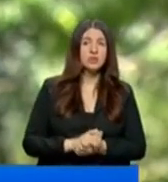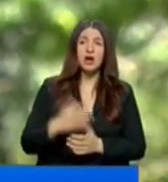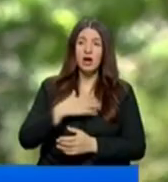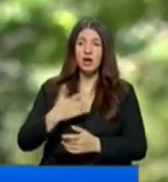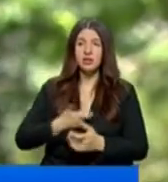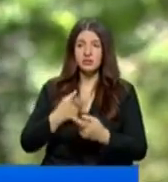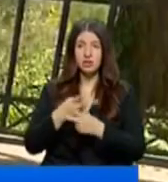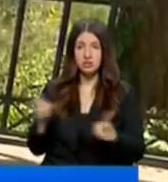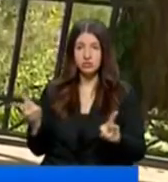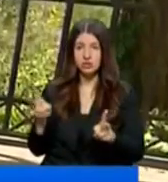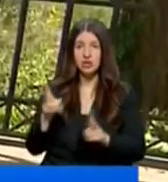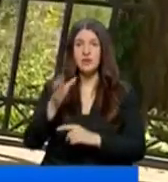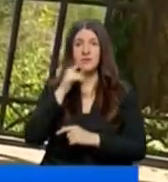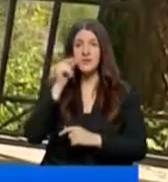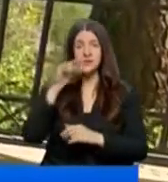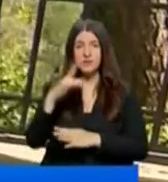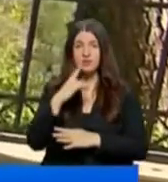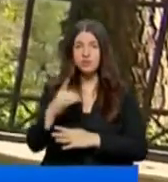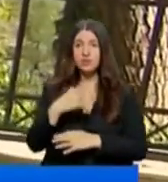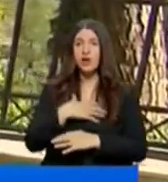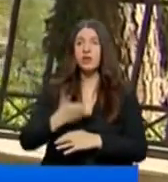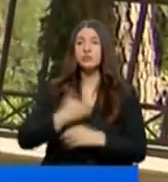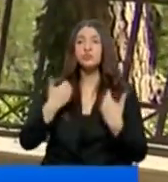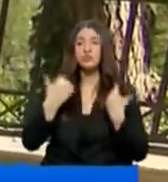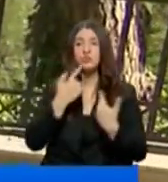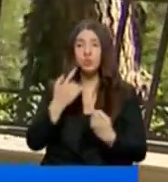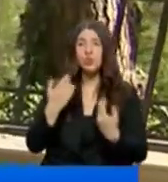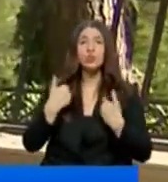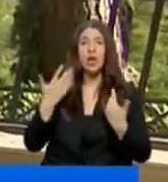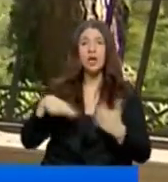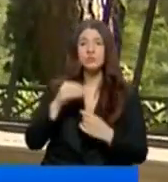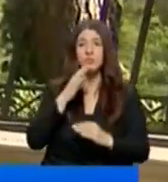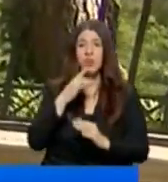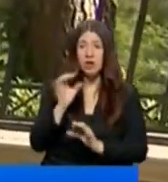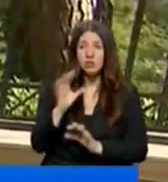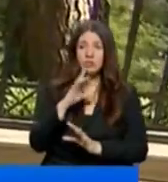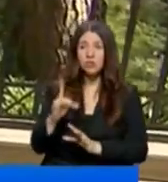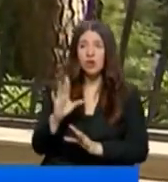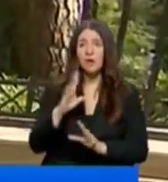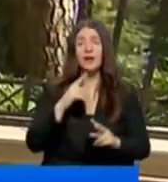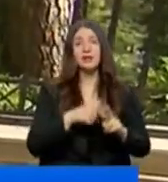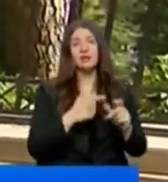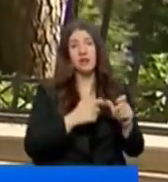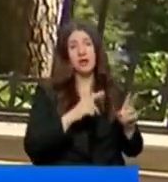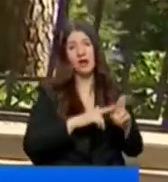Anayasa açık. Bilim insanları söylüyor. Anayasa hukukçuları söylüyor. Hukukçular söylüyor. Böyle diyor. Ama YSK'ya gider. O nedenle, böyle bir şey olursa.